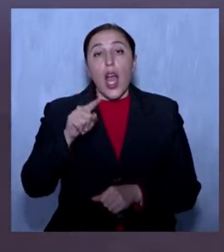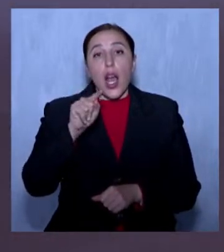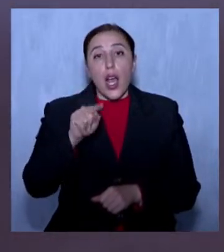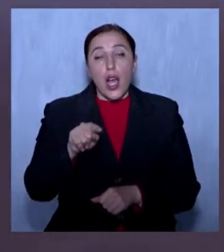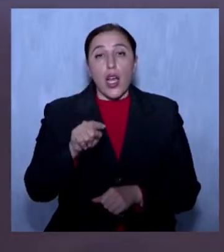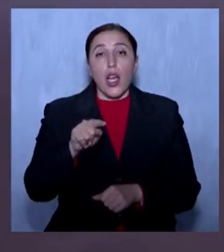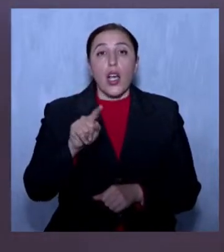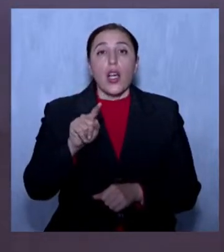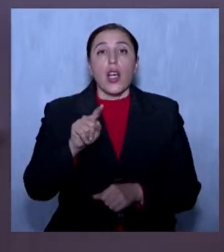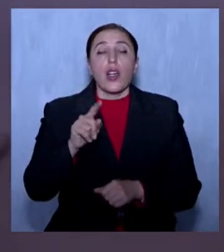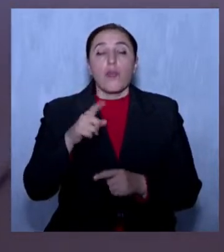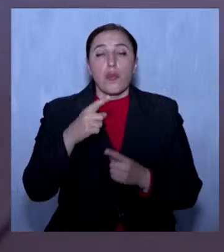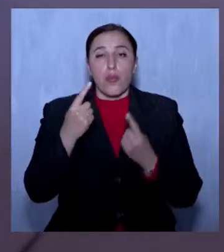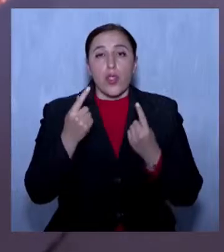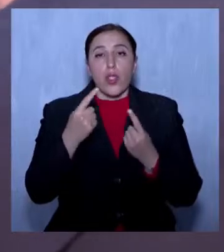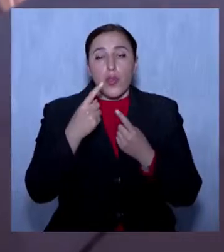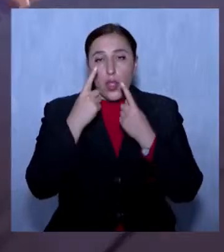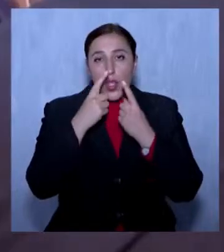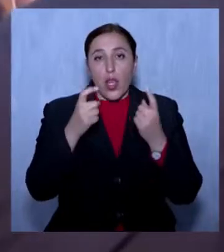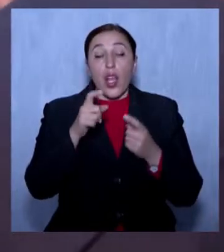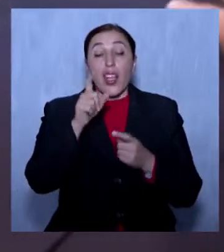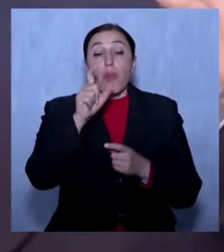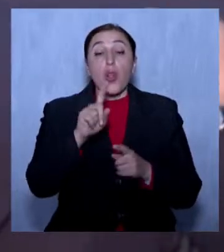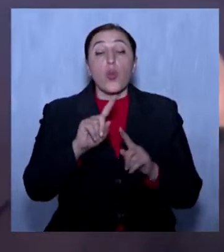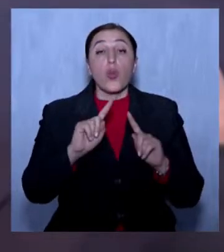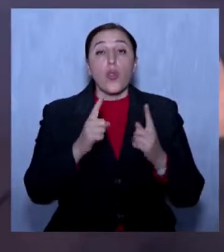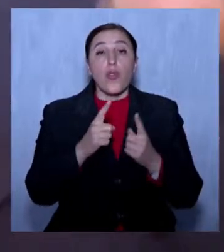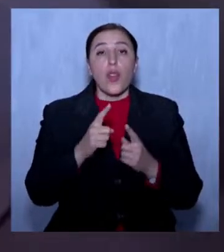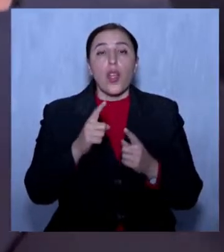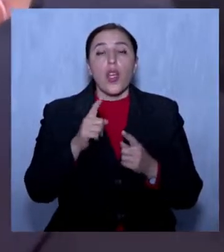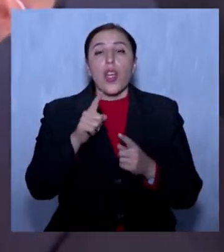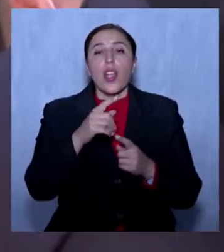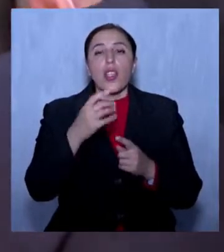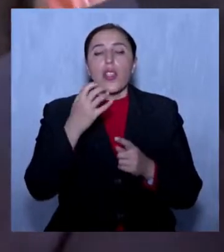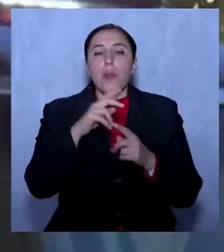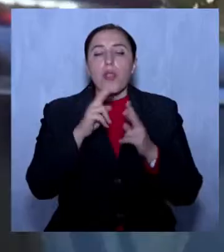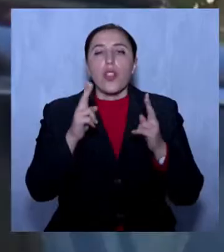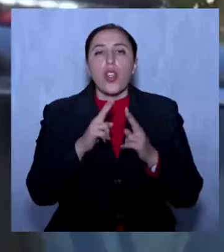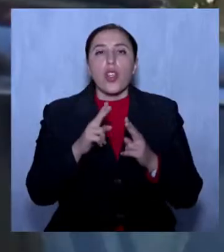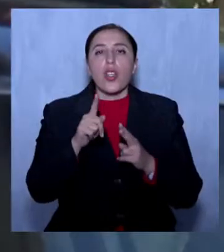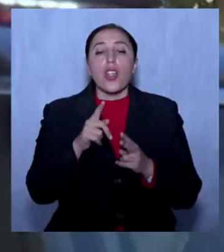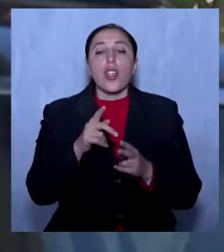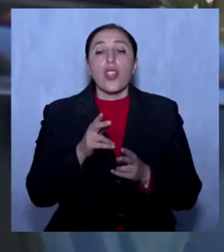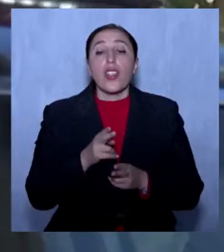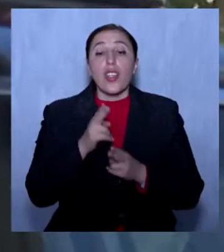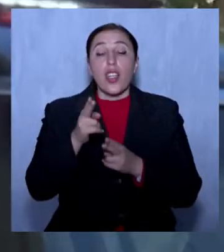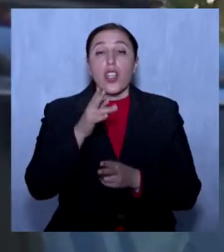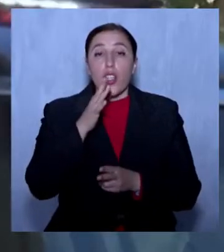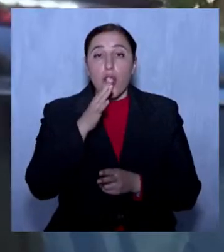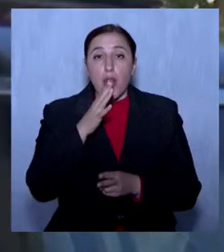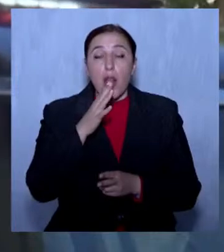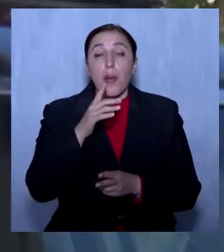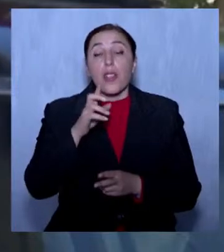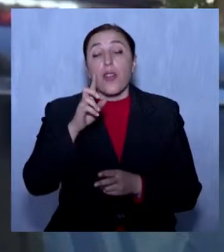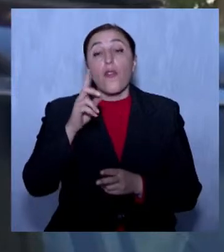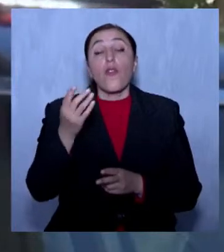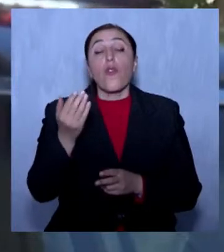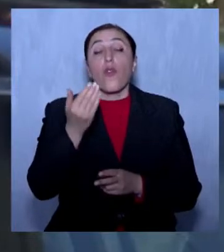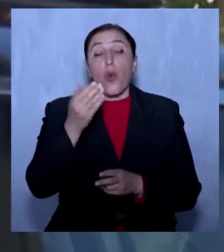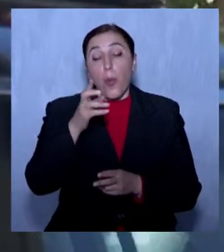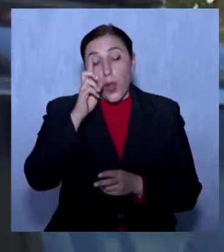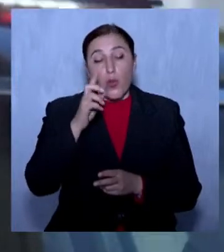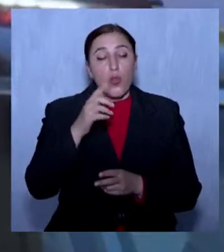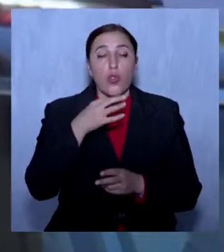աղբյուրների Սամի Ջասիմ Ալ-Ջաբուրին, ձերբակալվել է միջազգային գործողության ընթացքում, թե որ երկրում չի հաղորդվում։ Ավելի վաղ